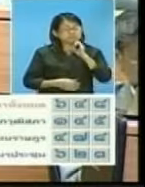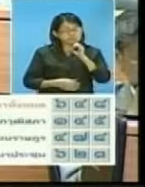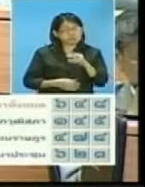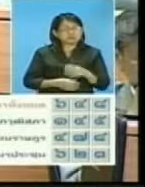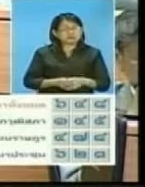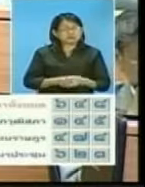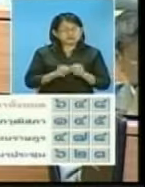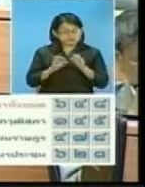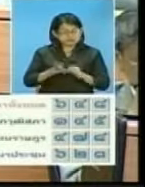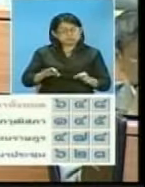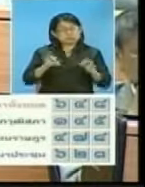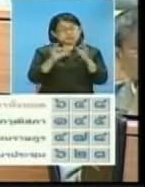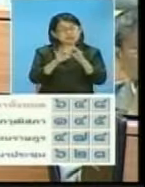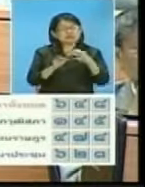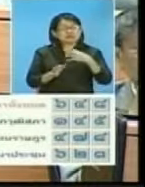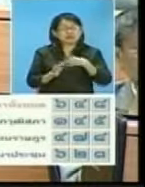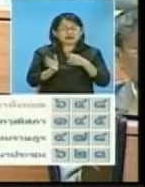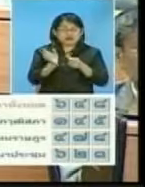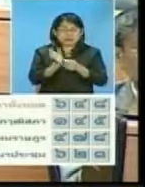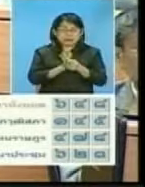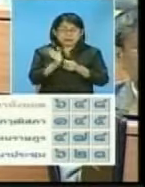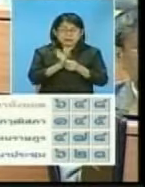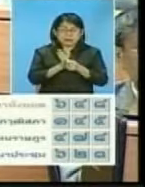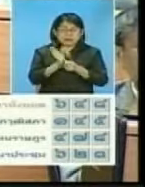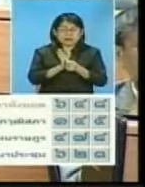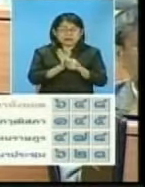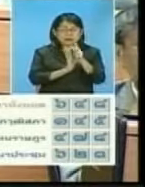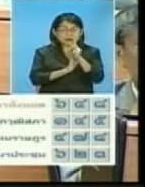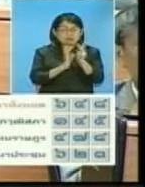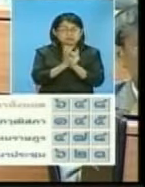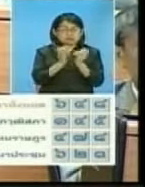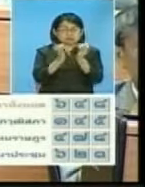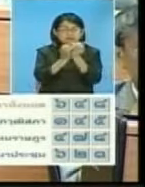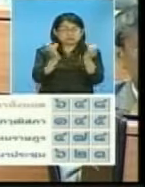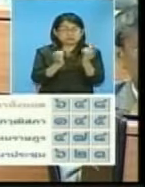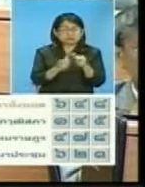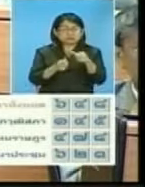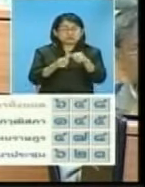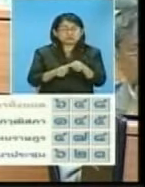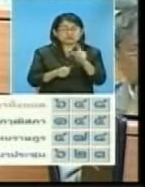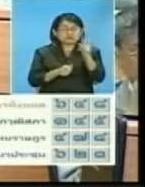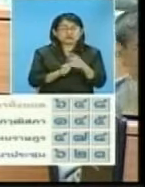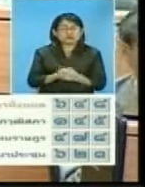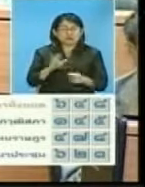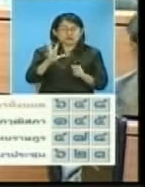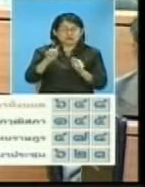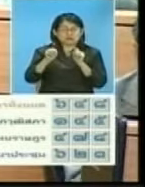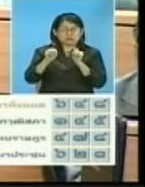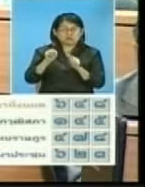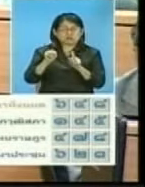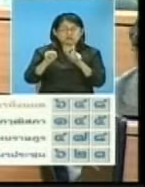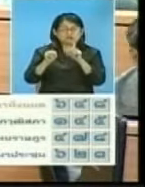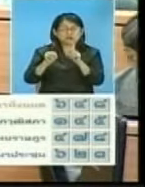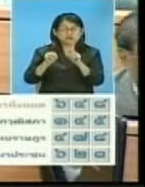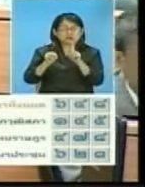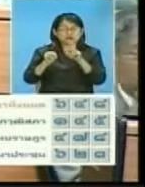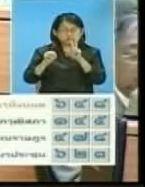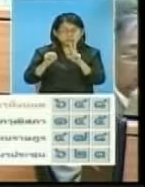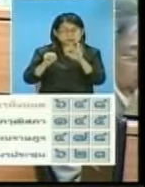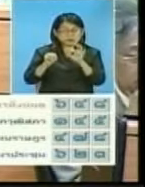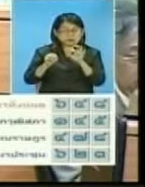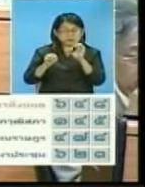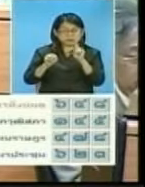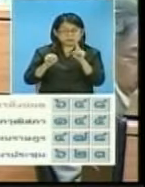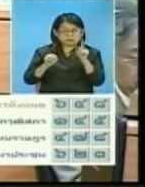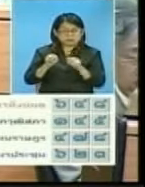ของการแก้รัฐธรรมนูญนี้ก็คือมาตรา291ครับก็เรื่องคุณสมบัติและที่มานะฮะถ้าท่านประธานย้อนห